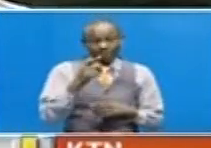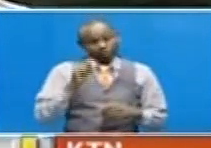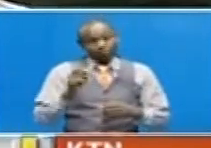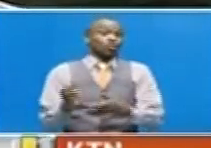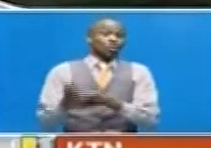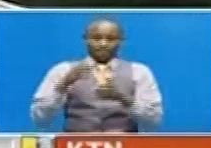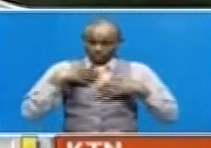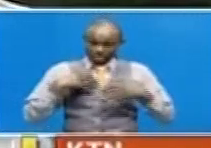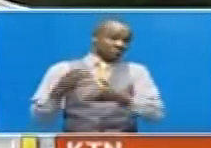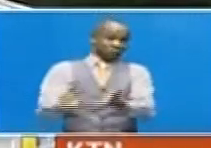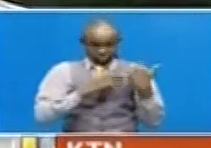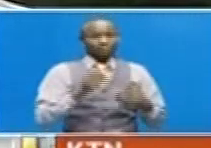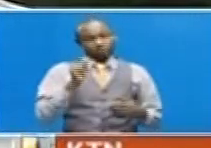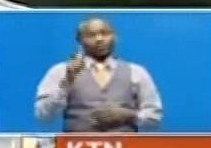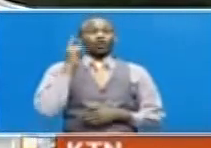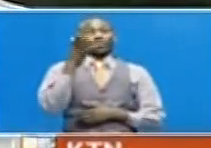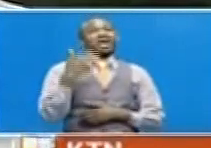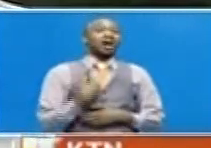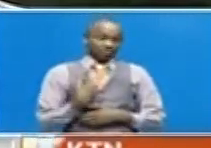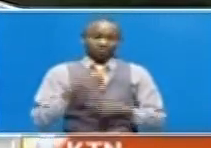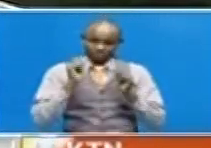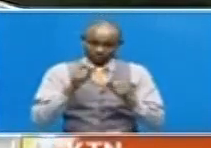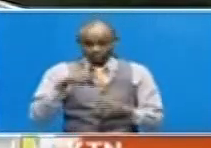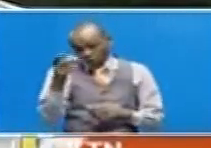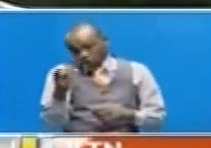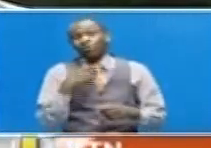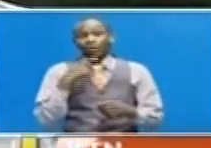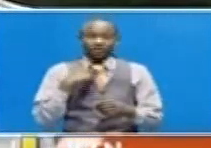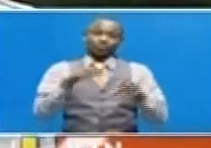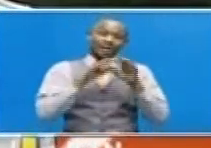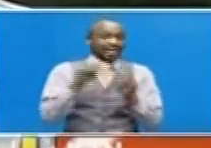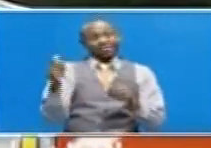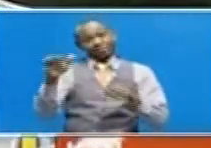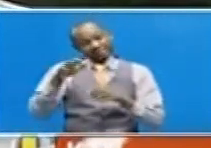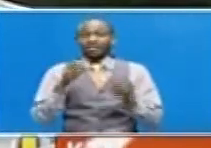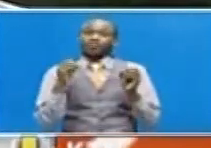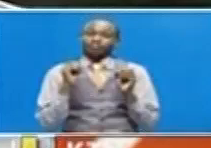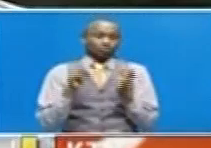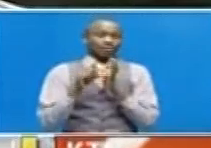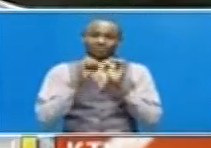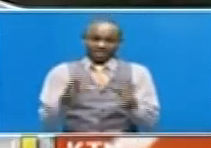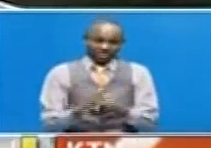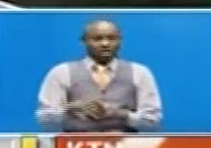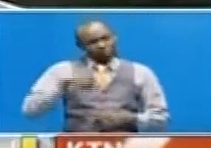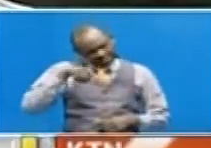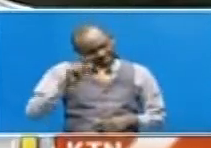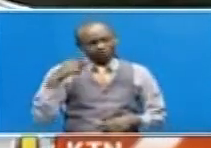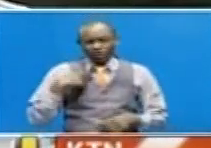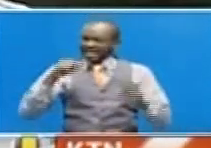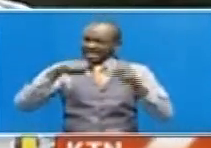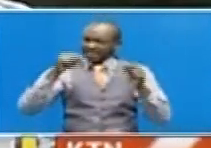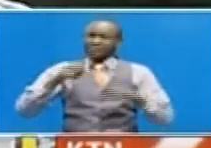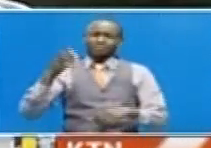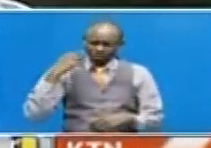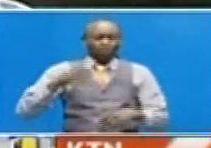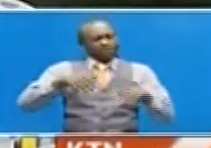ukitaka kufufua mwili wako, sharia iko unaweza kumupeleka mahali popote unataka. Na sasa wewe timiza makano ya hii,